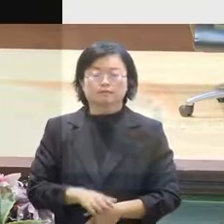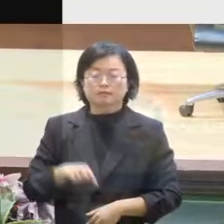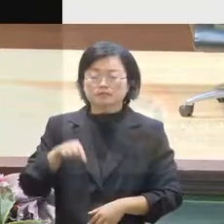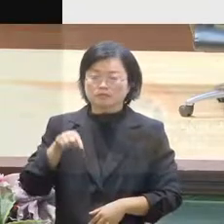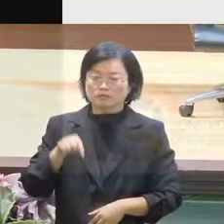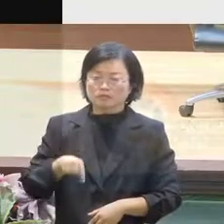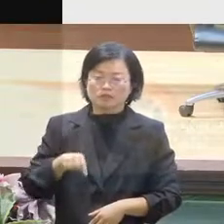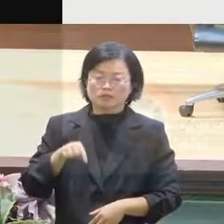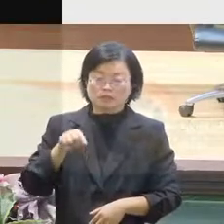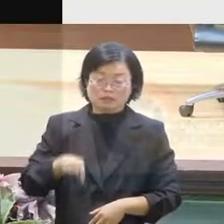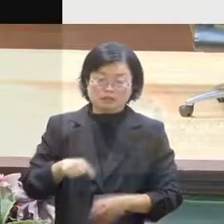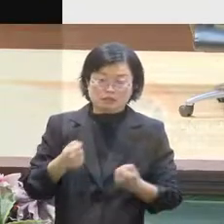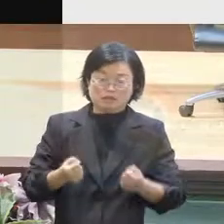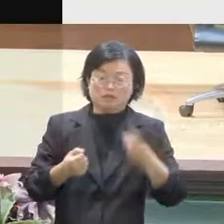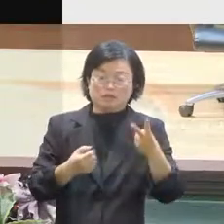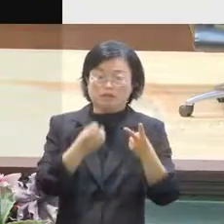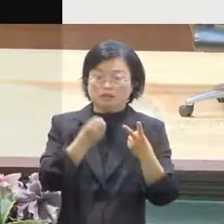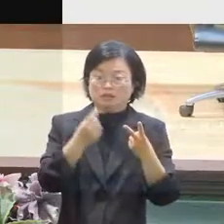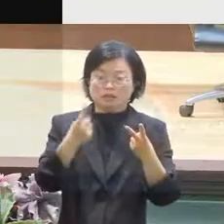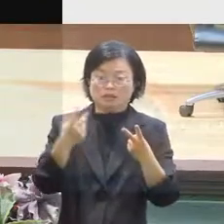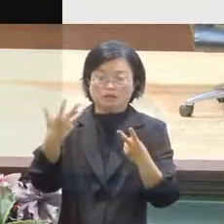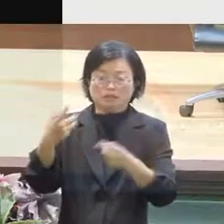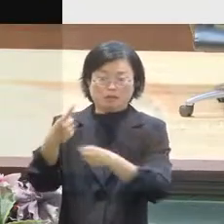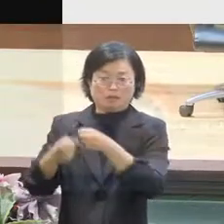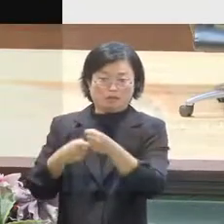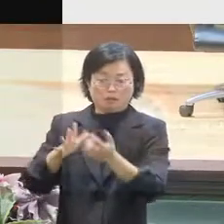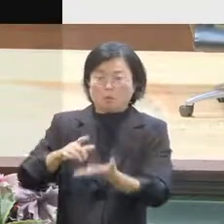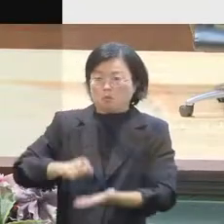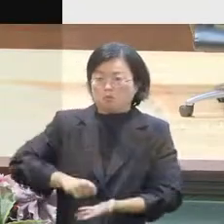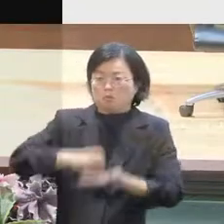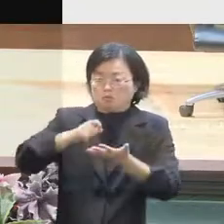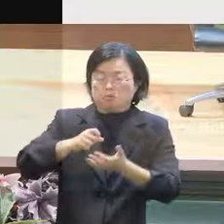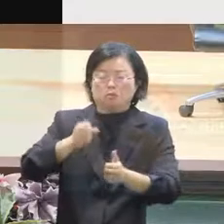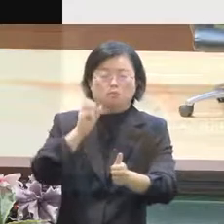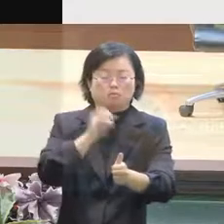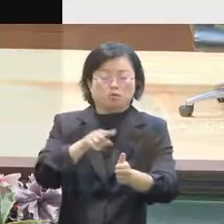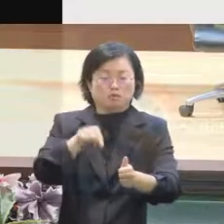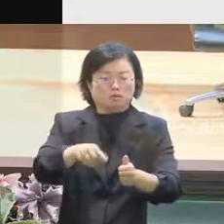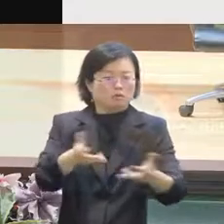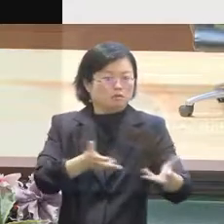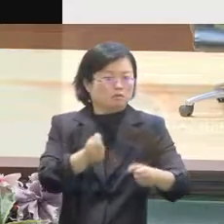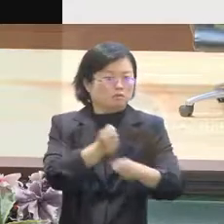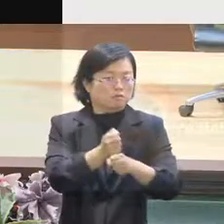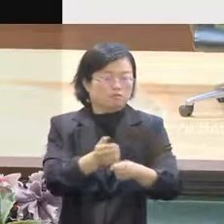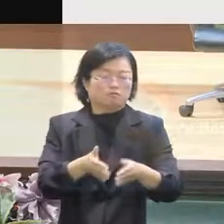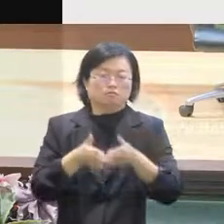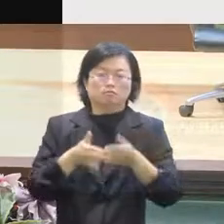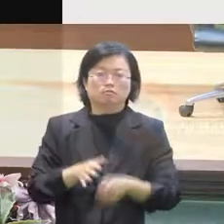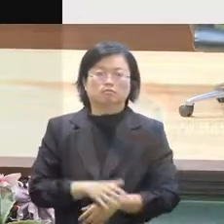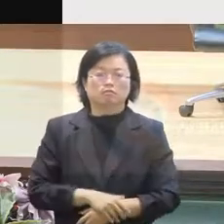出来在2018年正式提出来说我们要筹备去做这样一个 Hong Kong Open Data Index 的